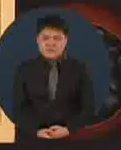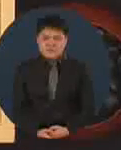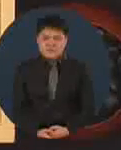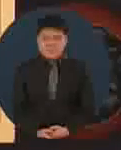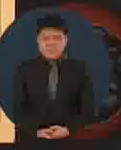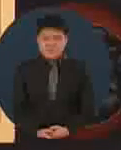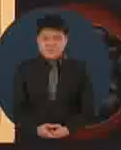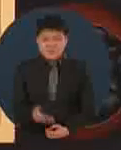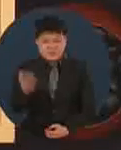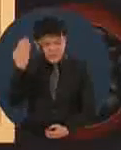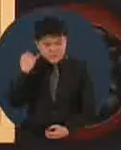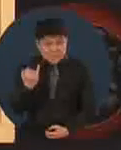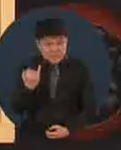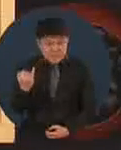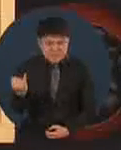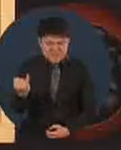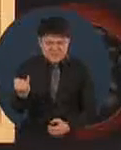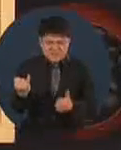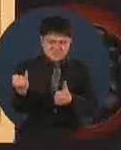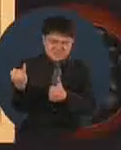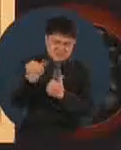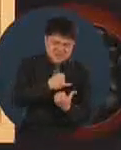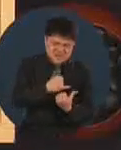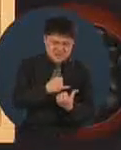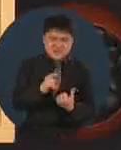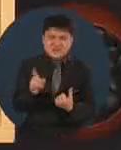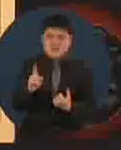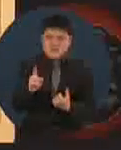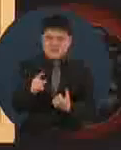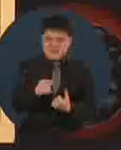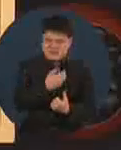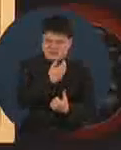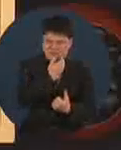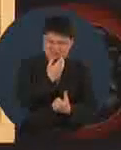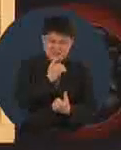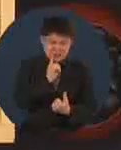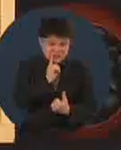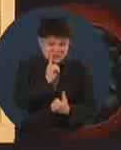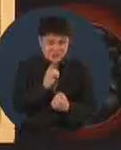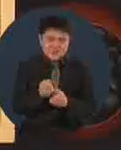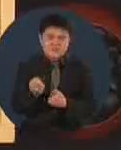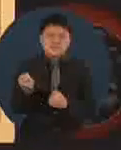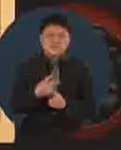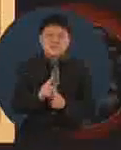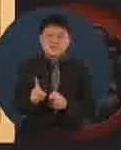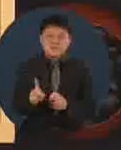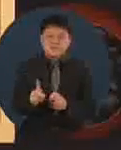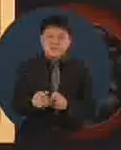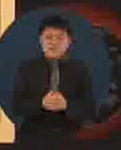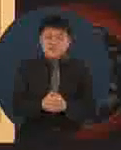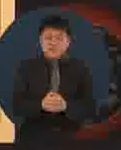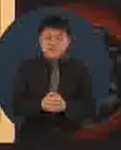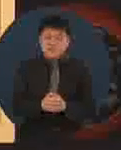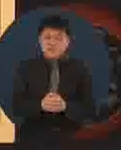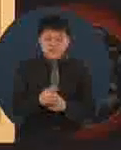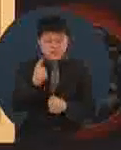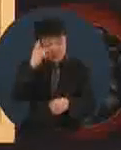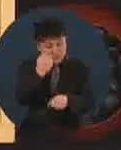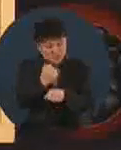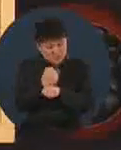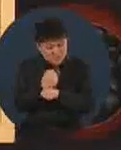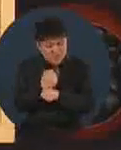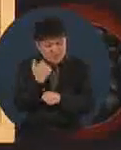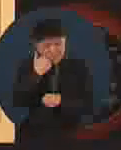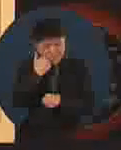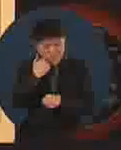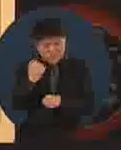예전엔 여류비사대 치면은 상당히 창피하다고 했습니다. 치는 게 다 많다고. 또한, 네, 연구생 1군한테